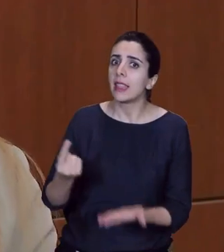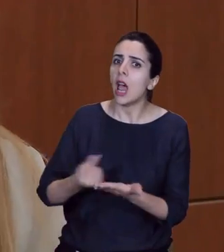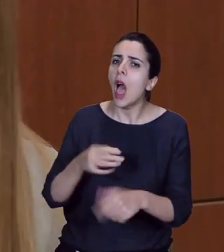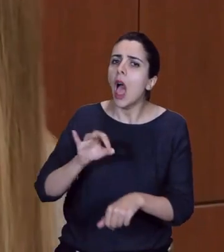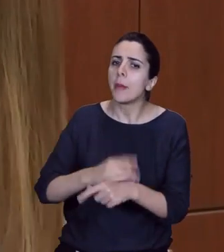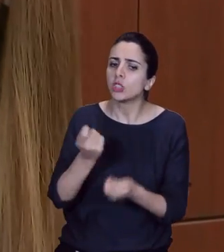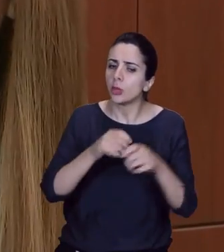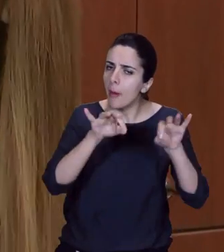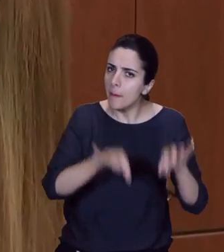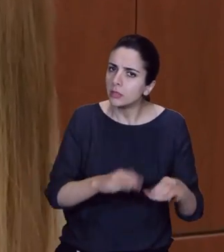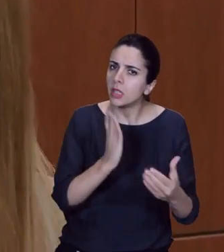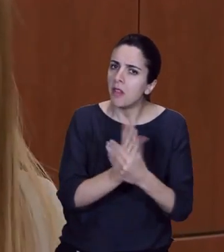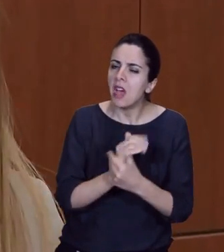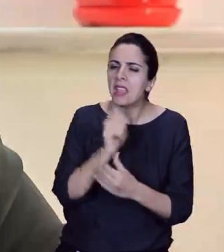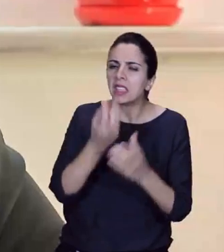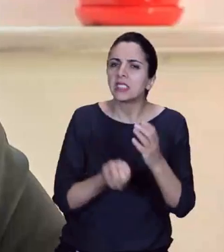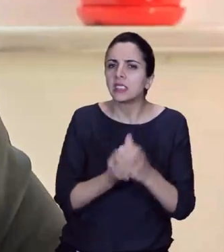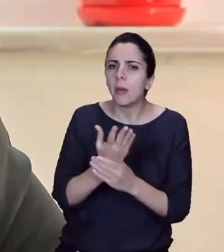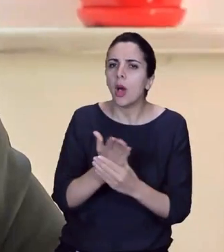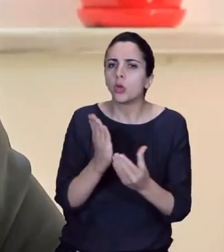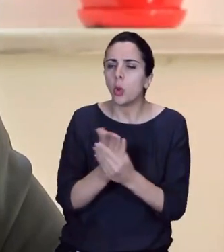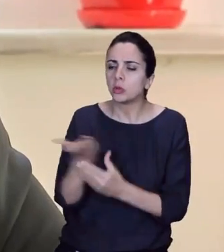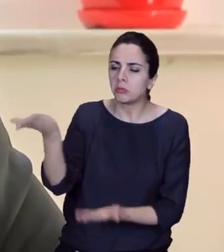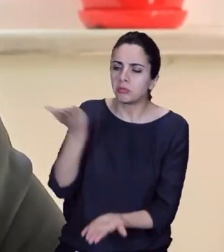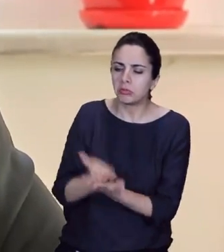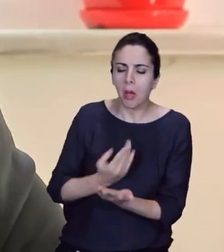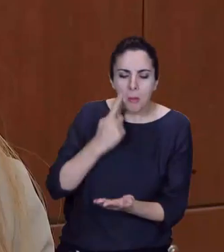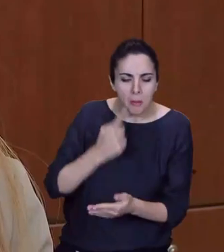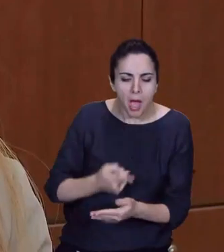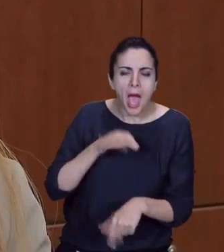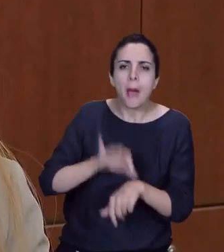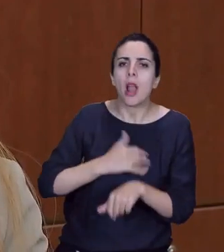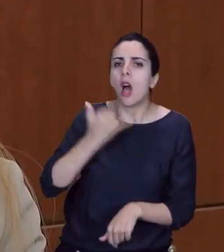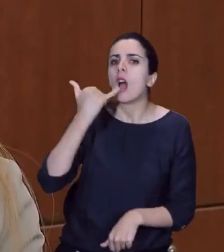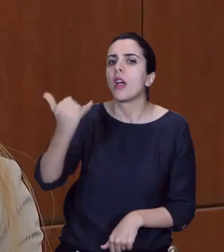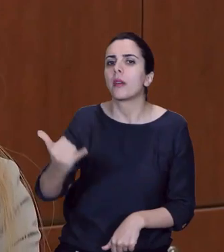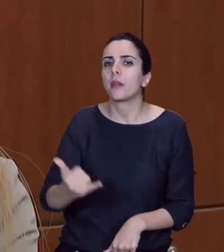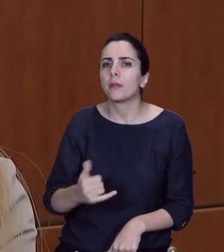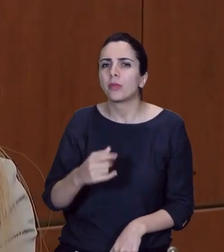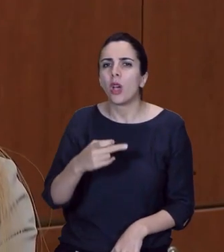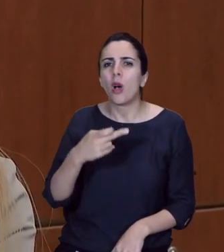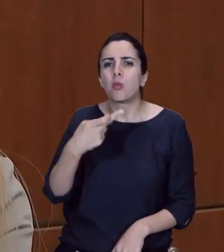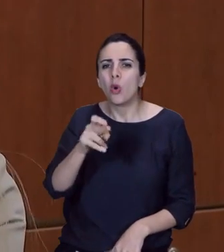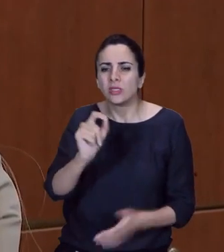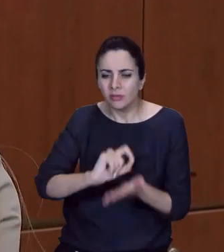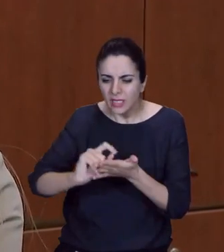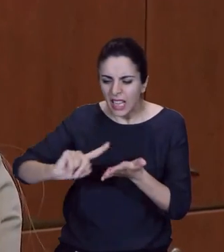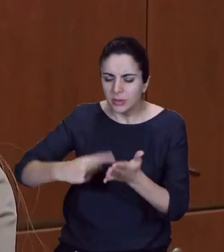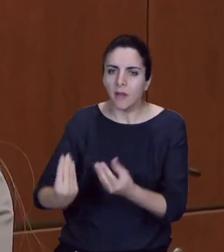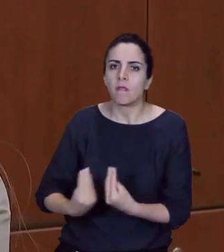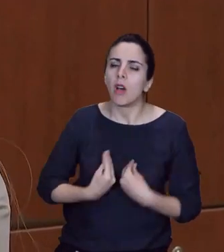hemen işleme koyarım. Büyük ihtimal yarın sabah da dosyası önümde olur. Hemen sizi ararım. Şu boşlukları doldurup alt